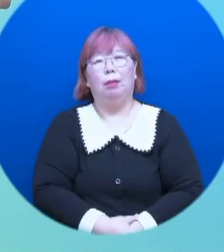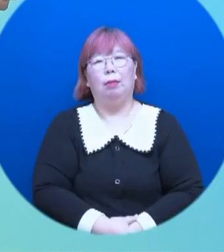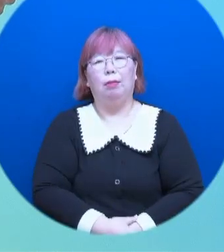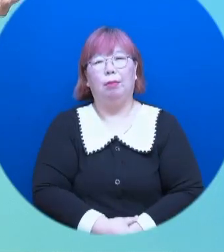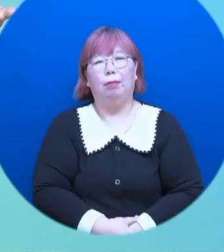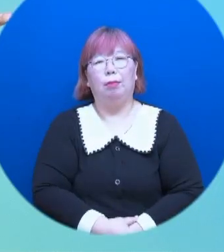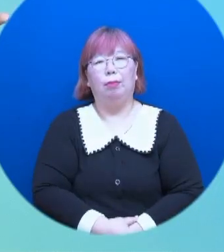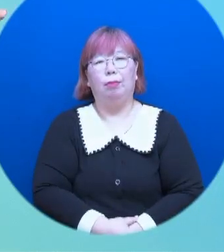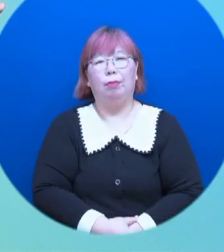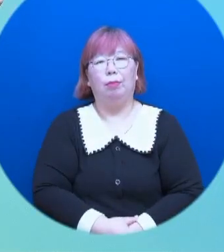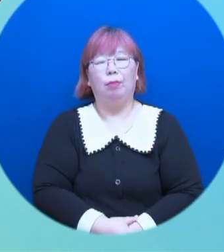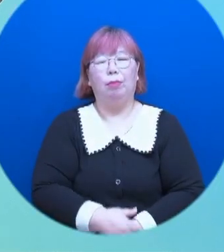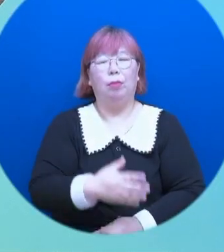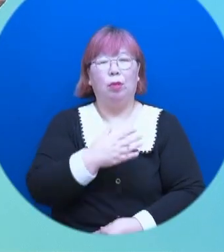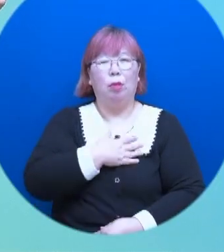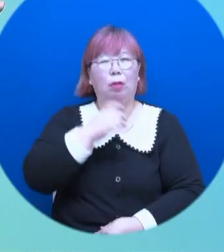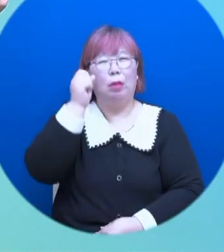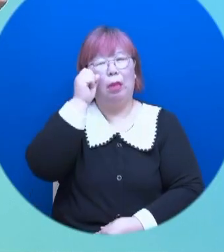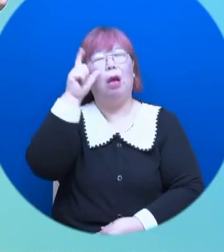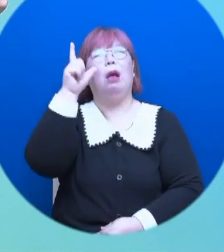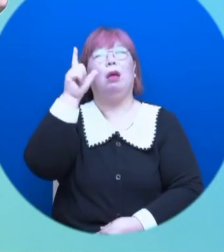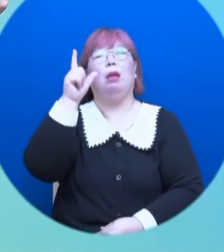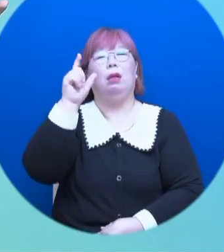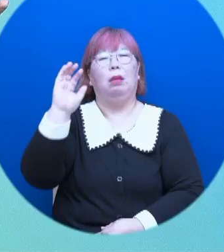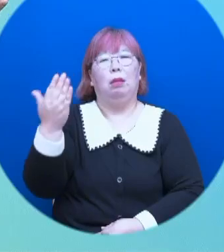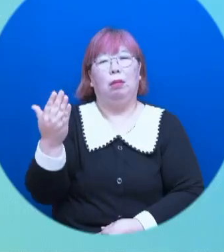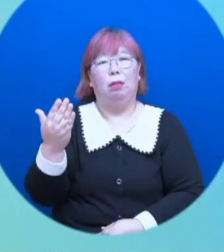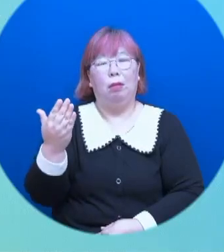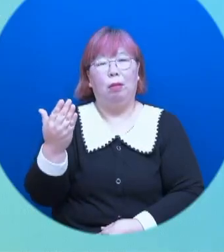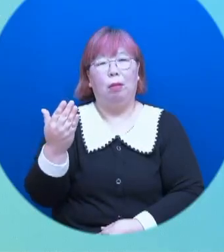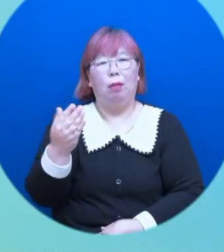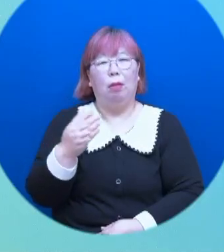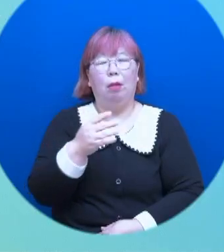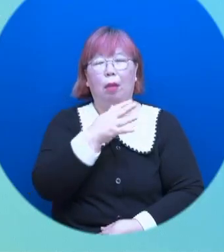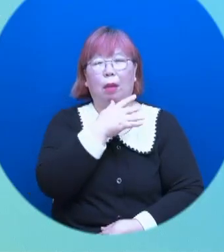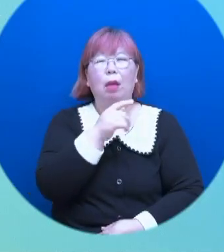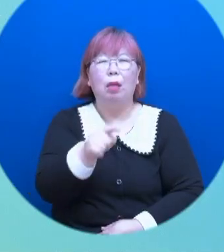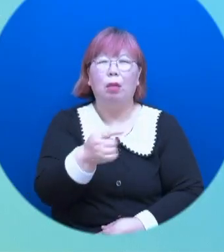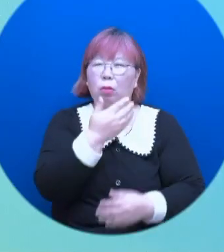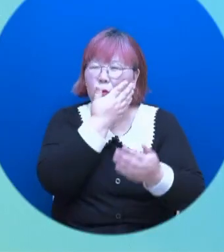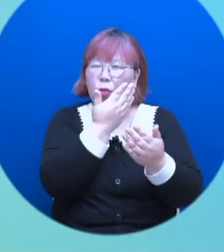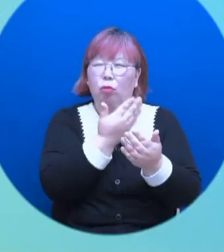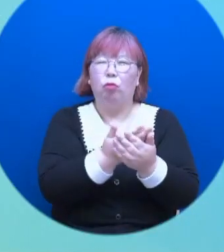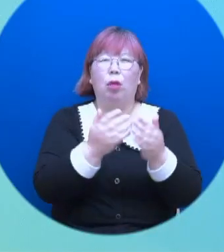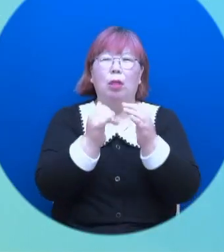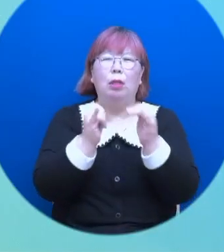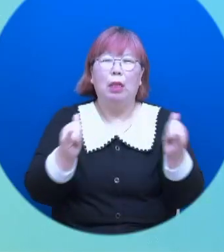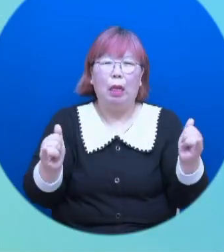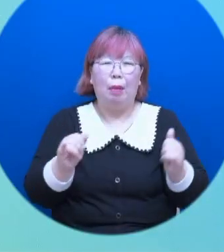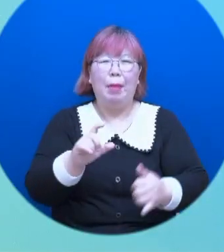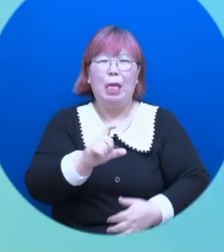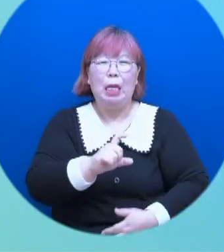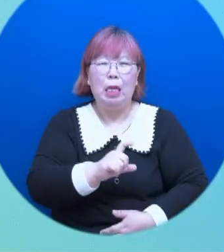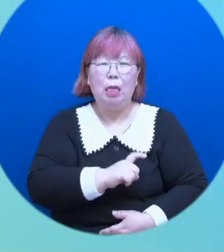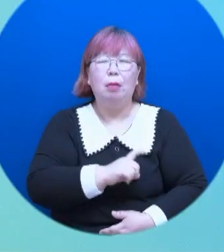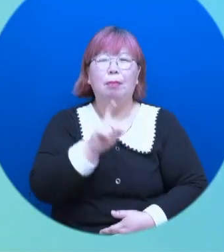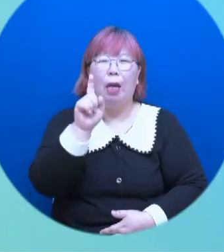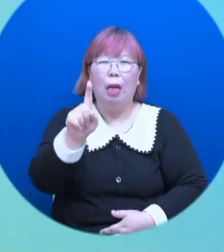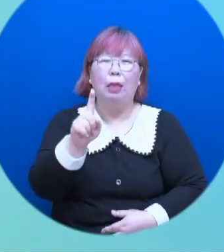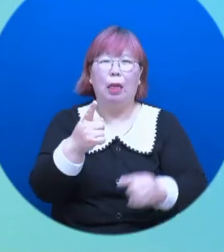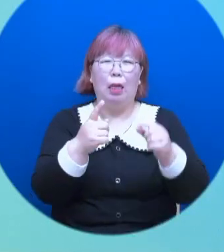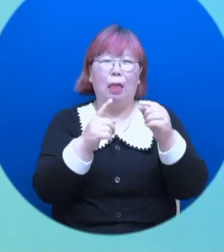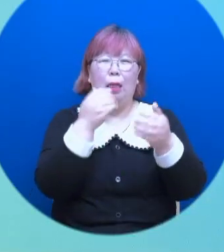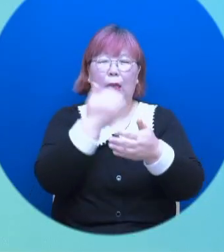저는 순간 깨닫게 되었어요. 아, 이 소중한 분들이 이름 한 글자 남기지